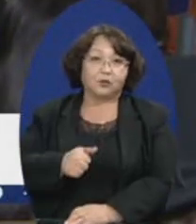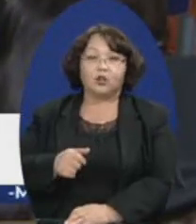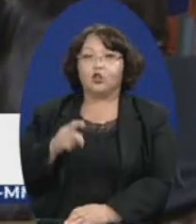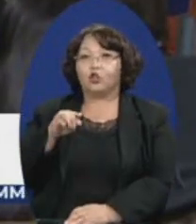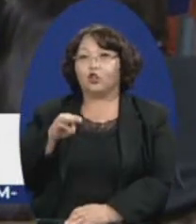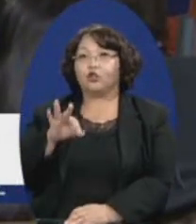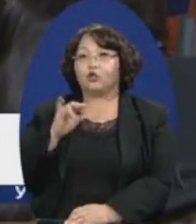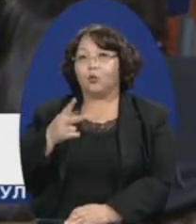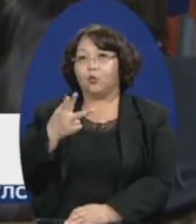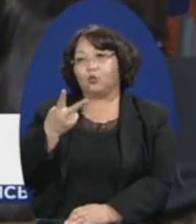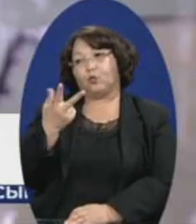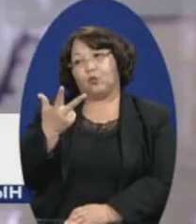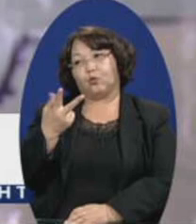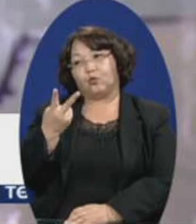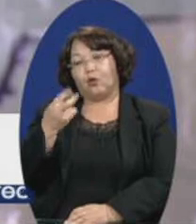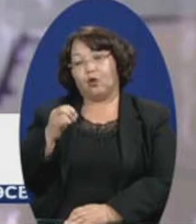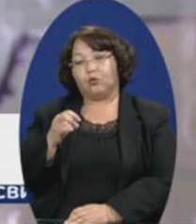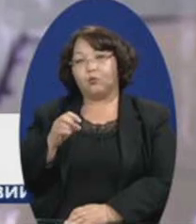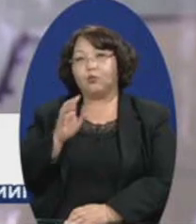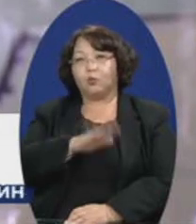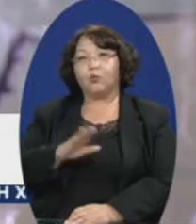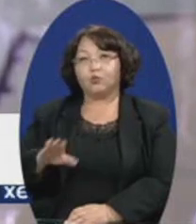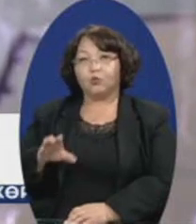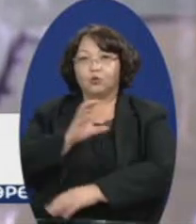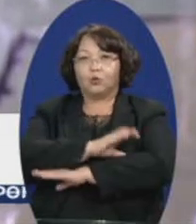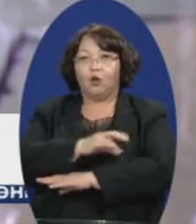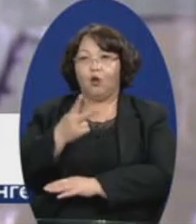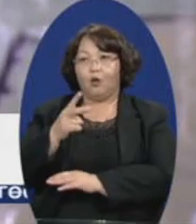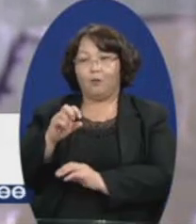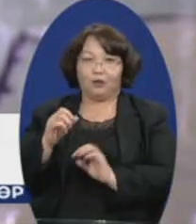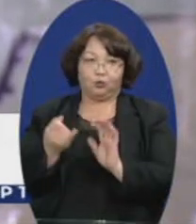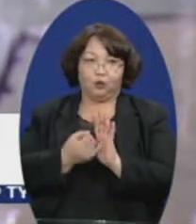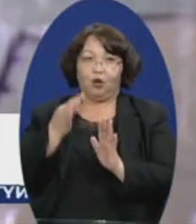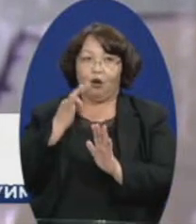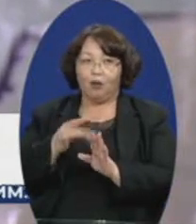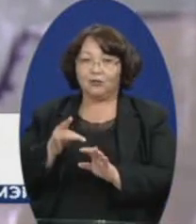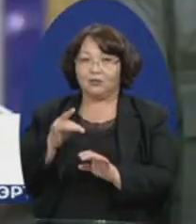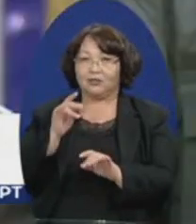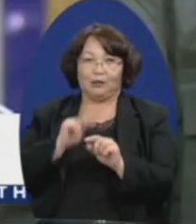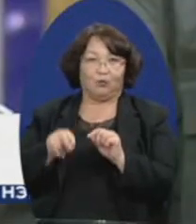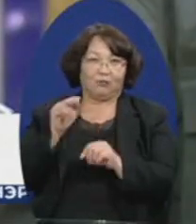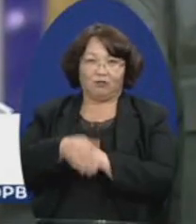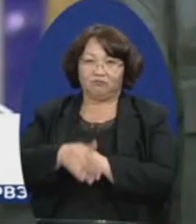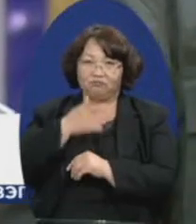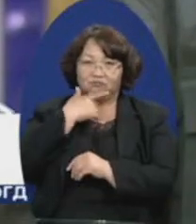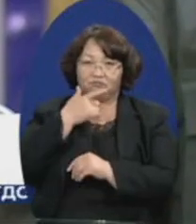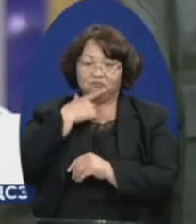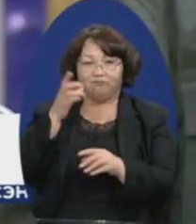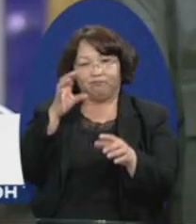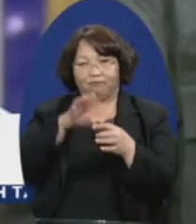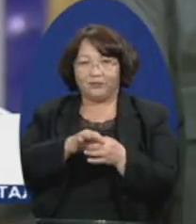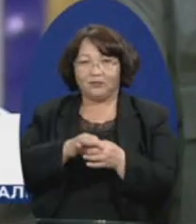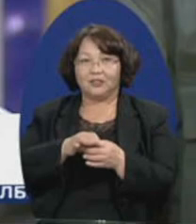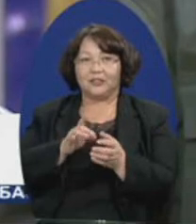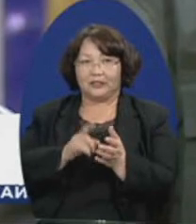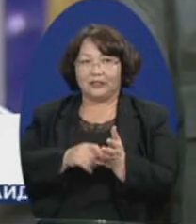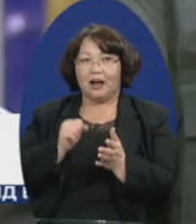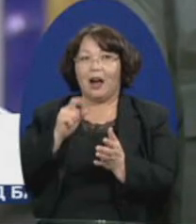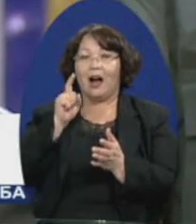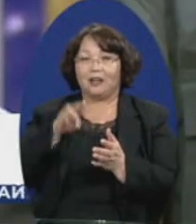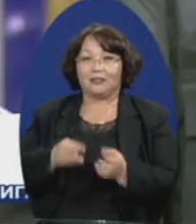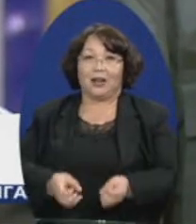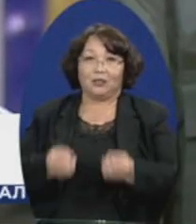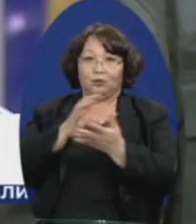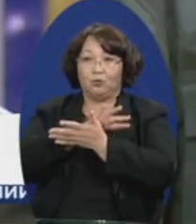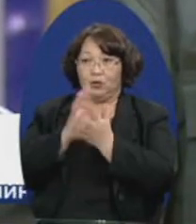хүүхдийн сургууль 2013 онд шаарлах хангахгүй гэж агтлагдсан ч өнөөдрийн хүртэл шинэ сургуультай болох талаар шийдэлд хүрч